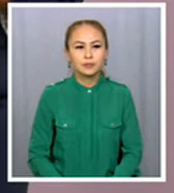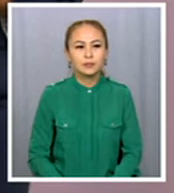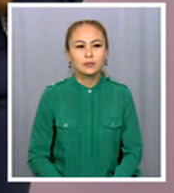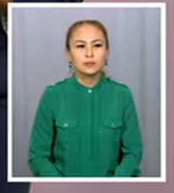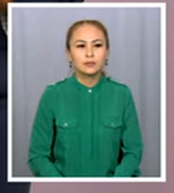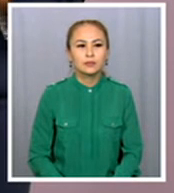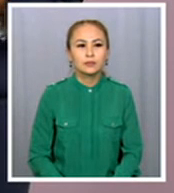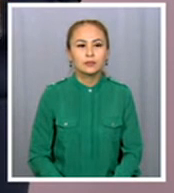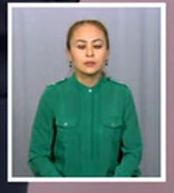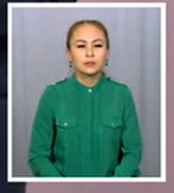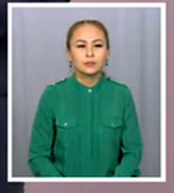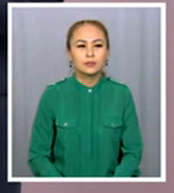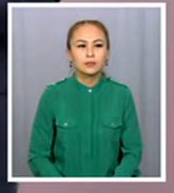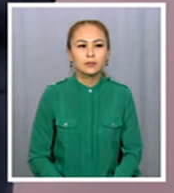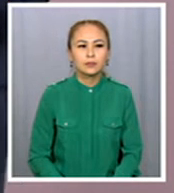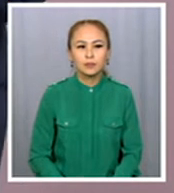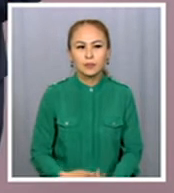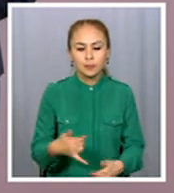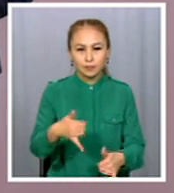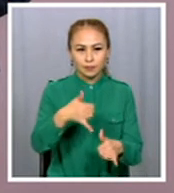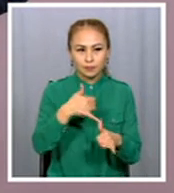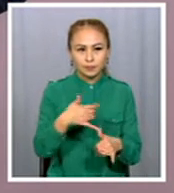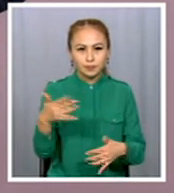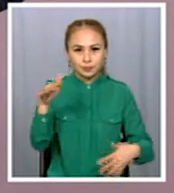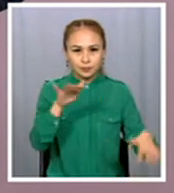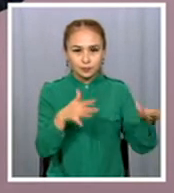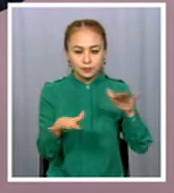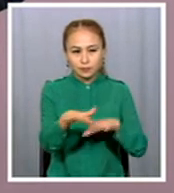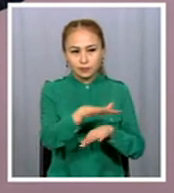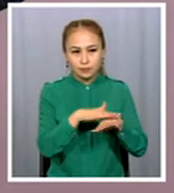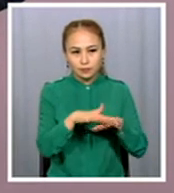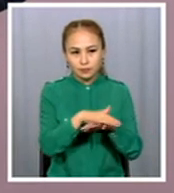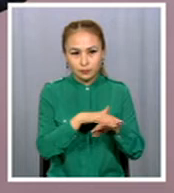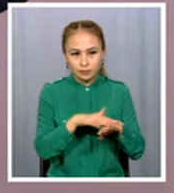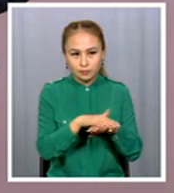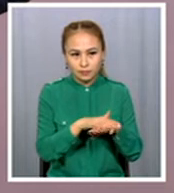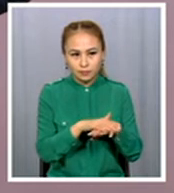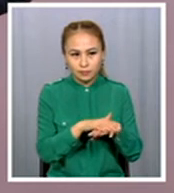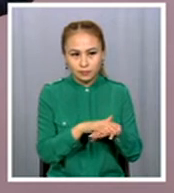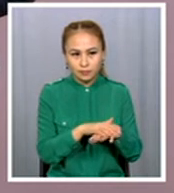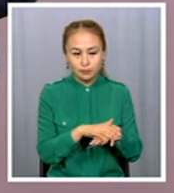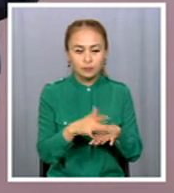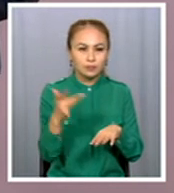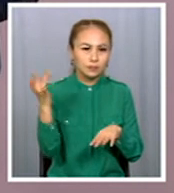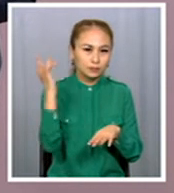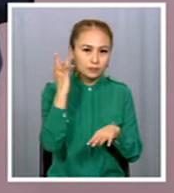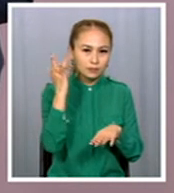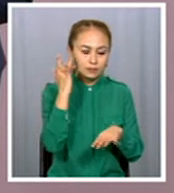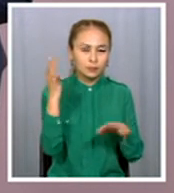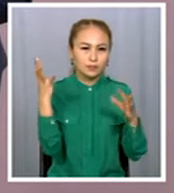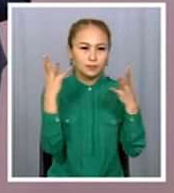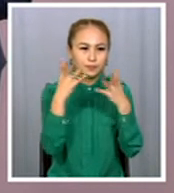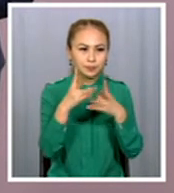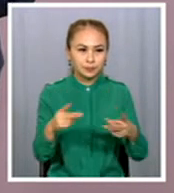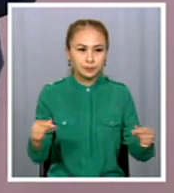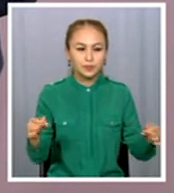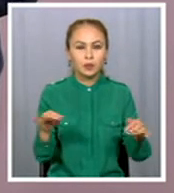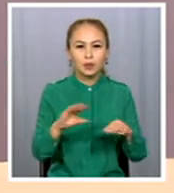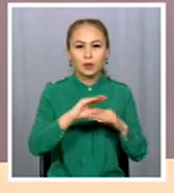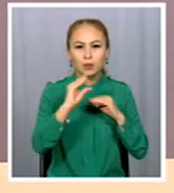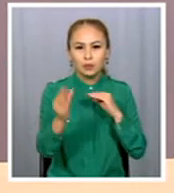Ия, балалар, биік тау басында мәңгі қар мен мұздықтар